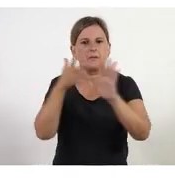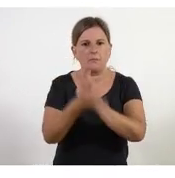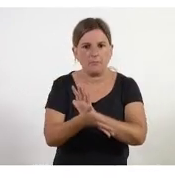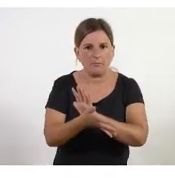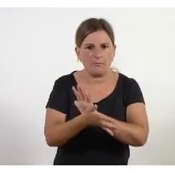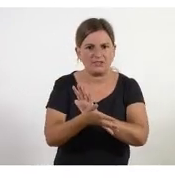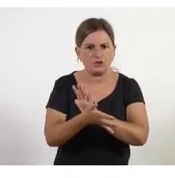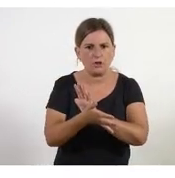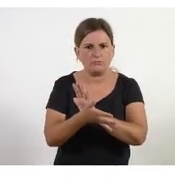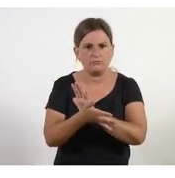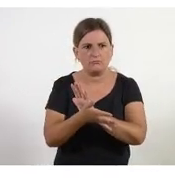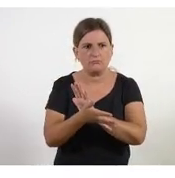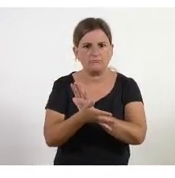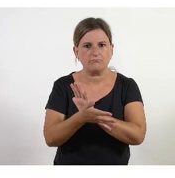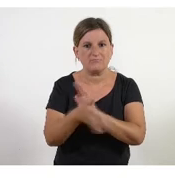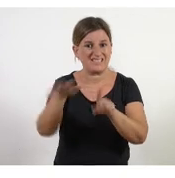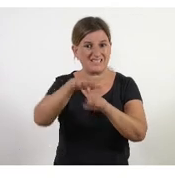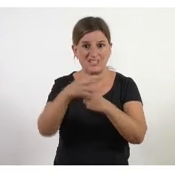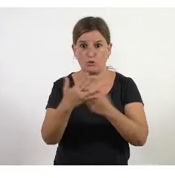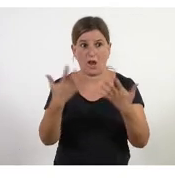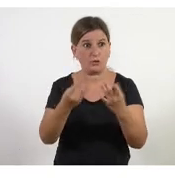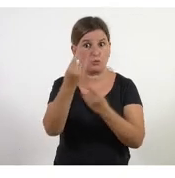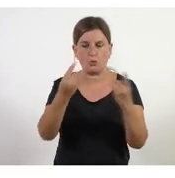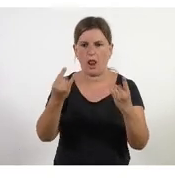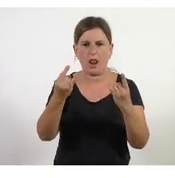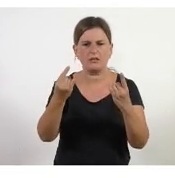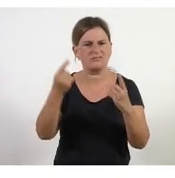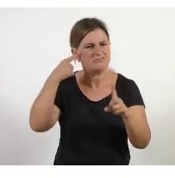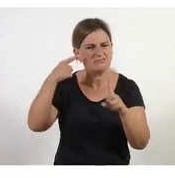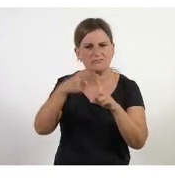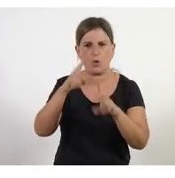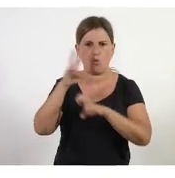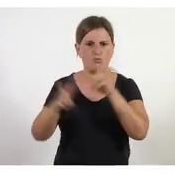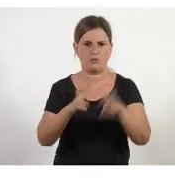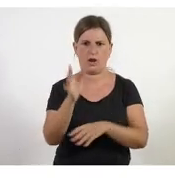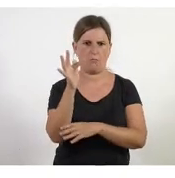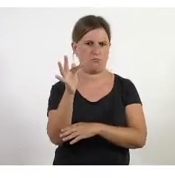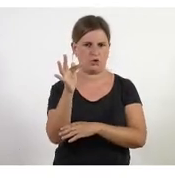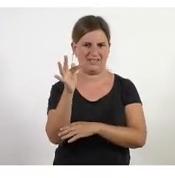ho han percebut com les coses bones que estan traient de la crisi.